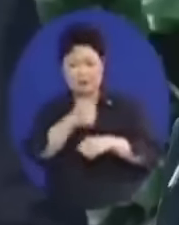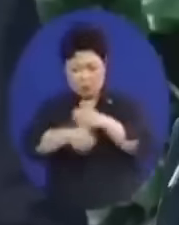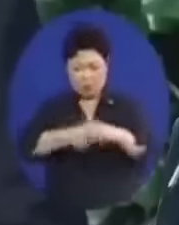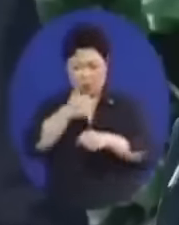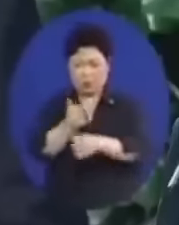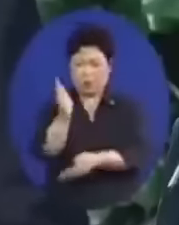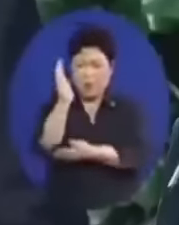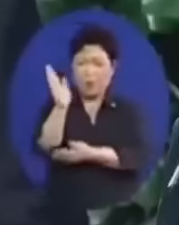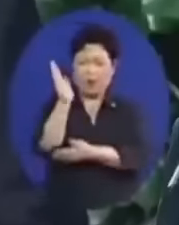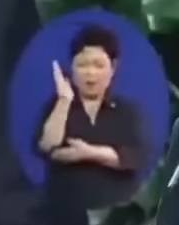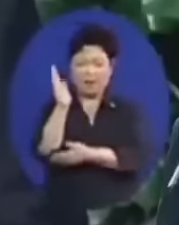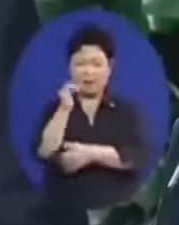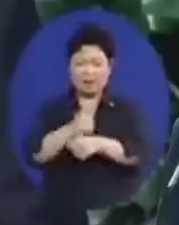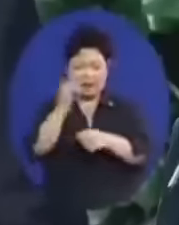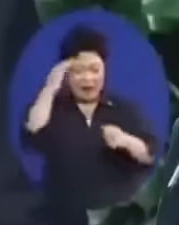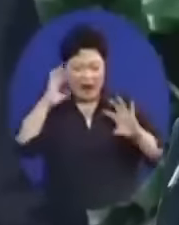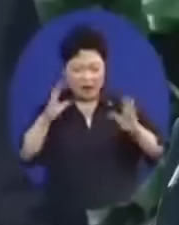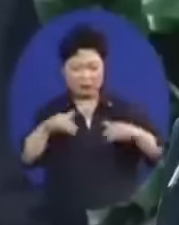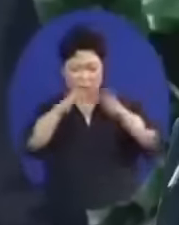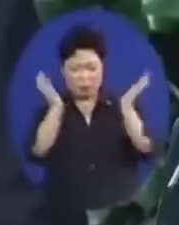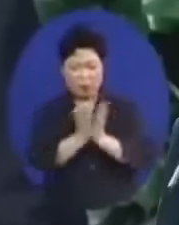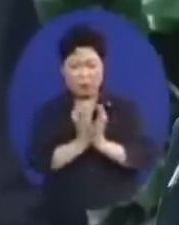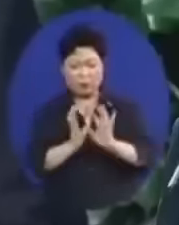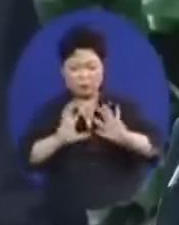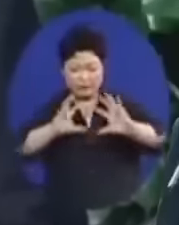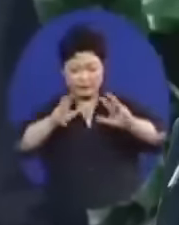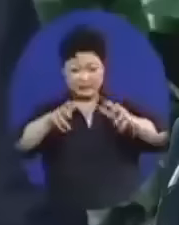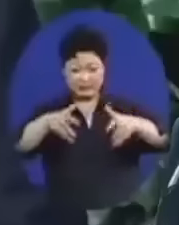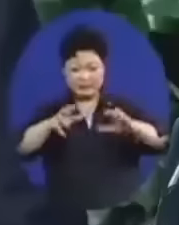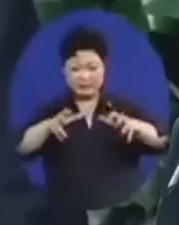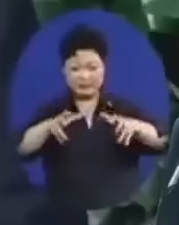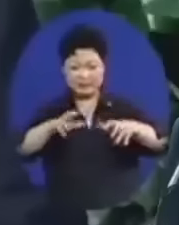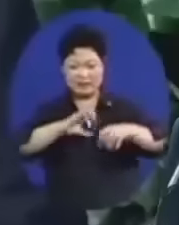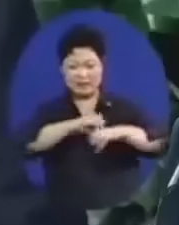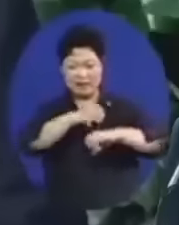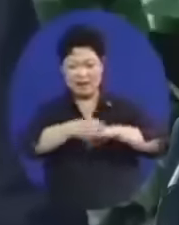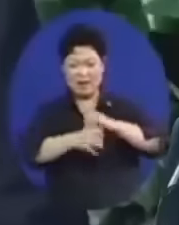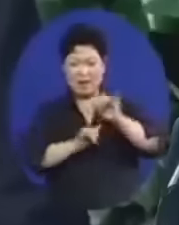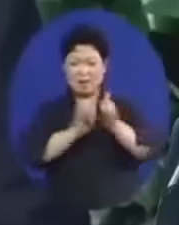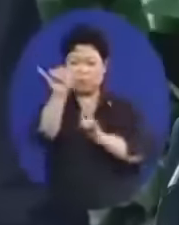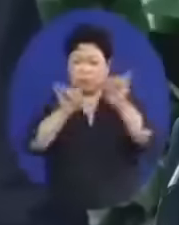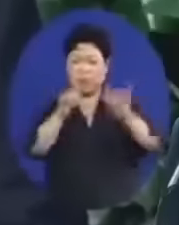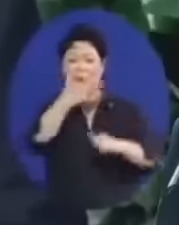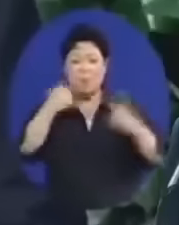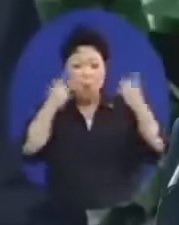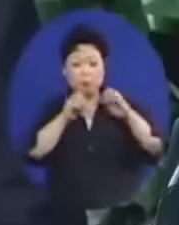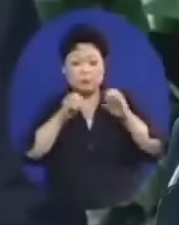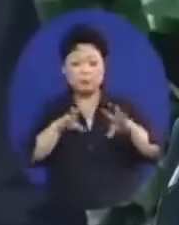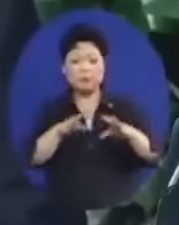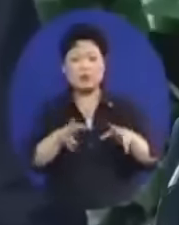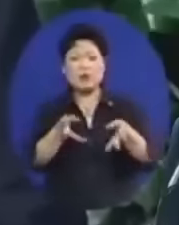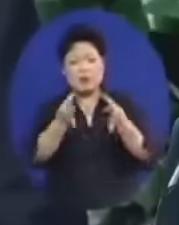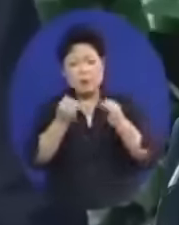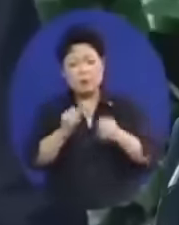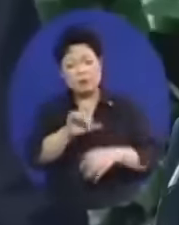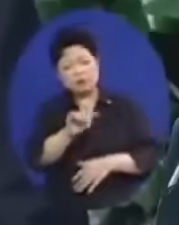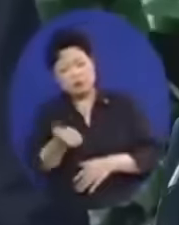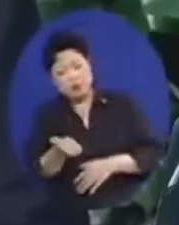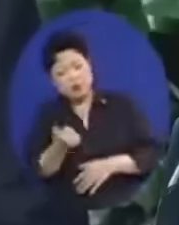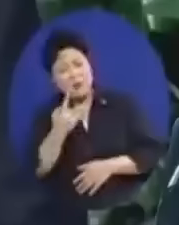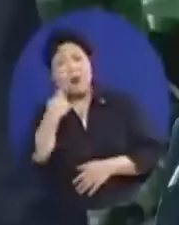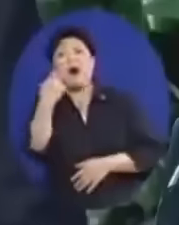50년의 목회 생활에 한국에서 온 세계까지 복음을 전하는 데 다니면서 수없이 죽을 고비를